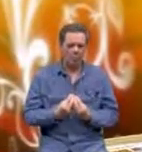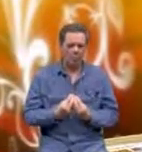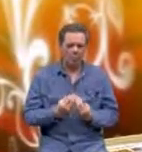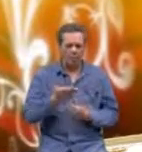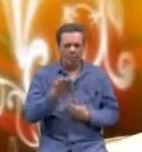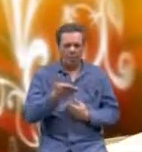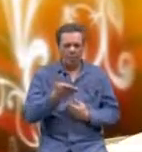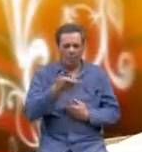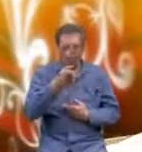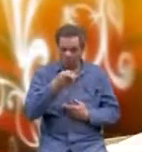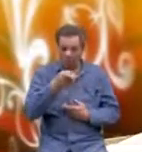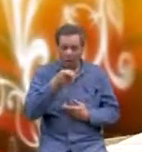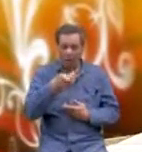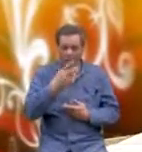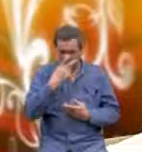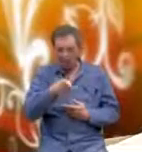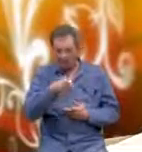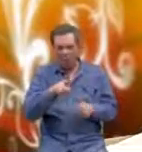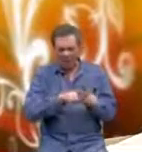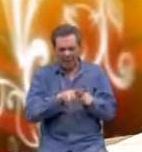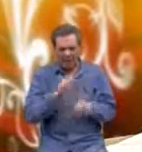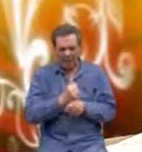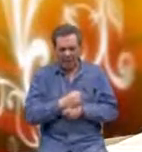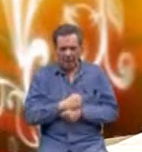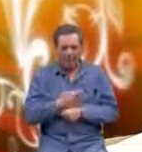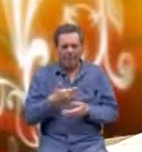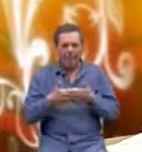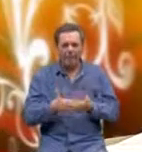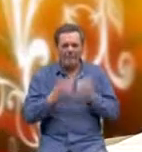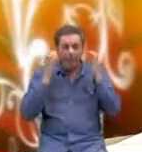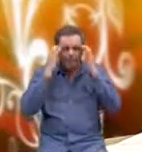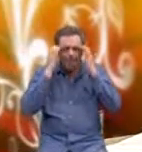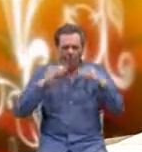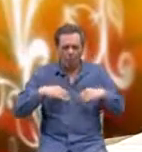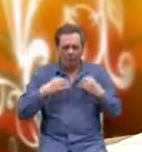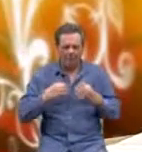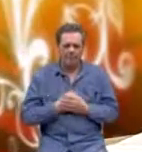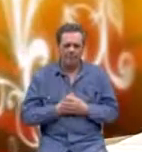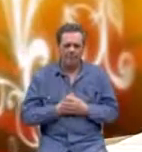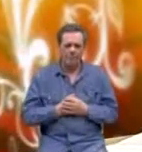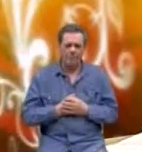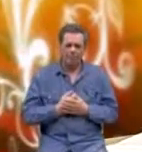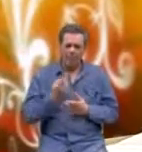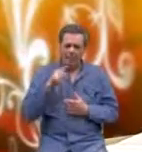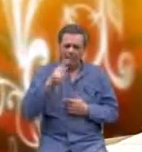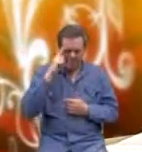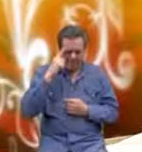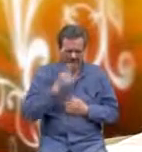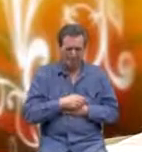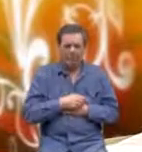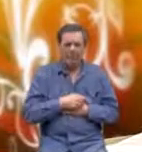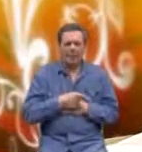je jedno, a vidim da i vi takve stvari radite, znači na bazi mentalnog zdravlja. Da li vi mislite